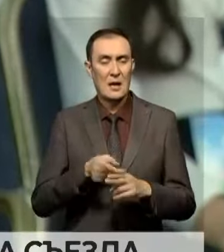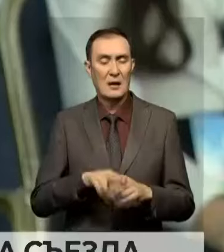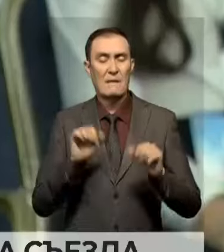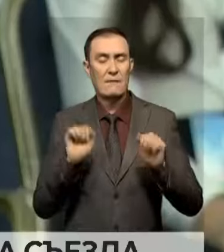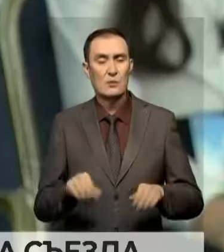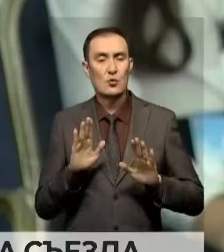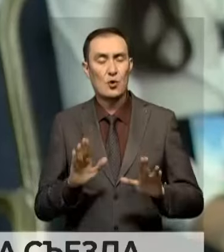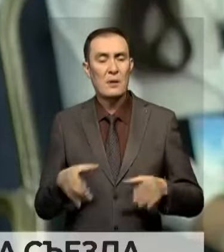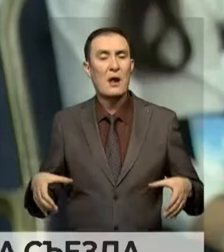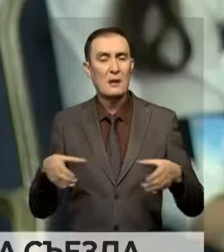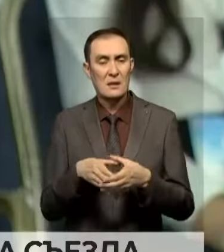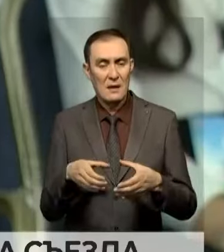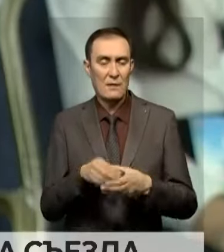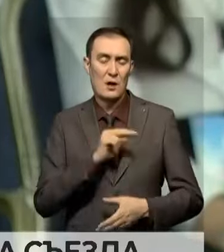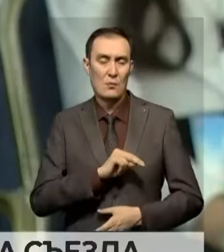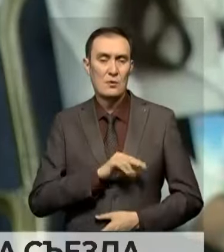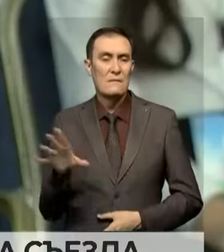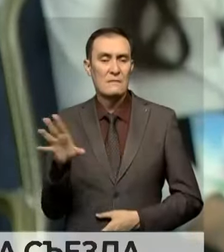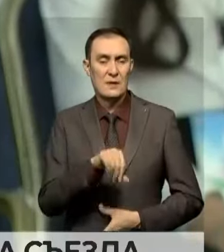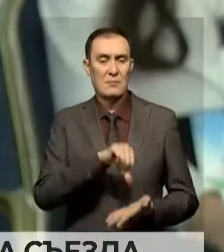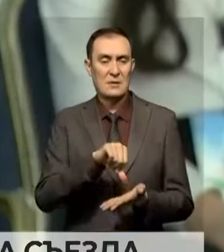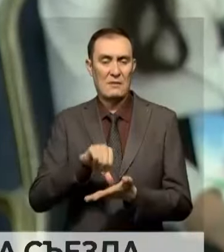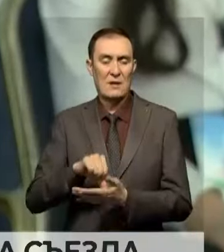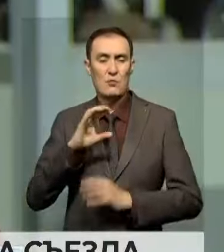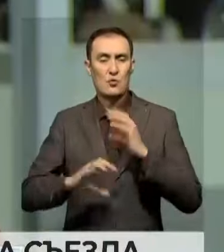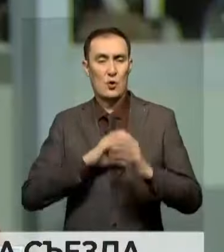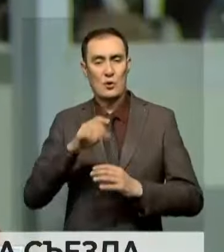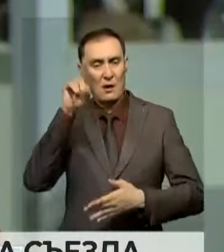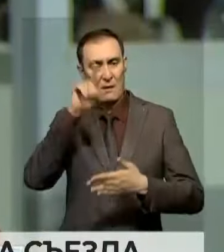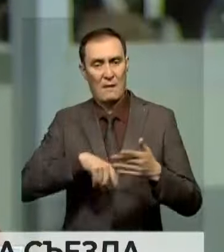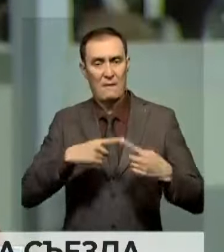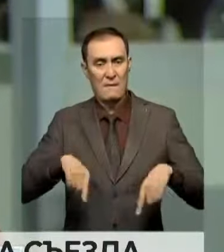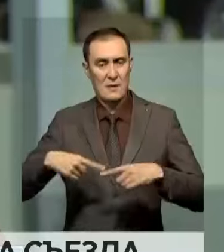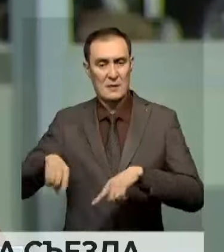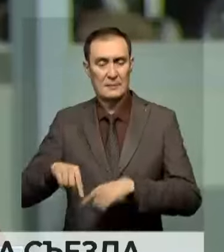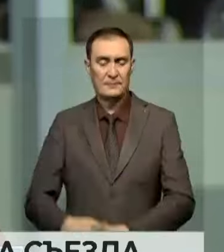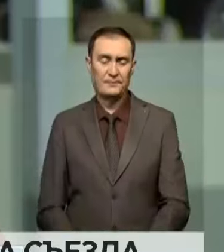возможно только при коллективной работе всех представителей мировых конфессий.